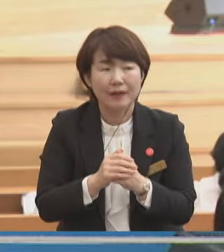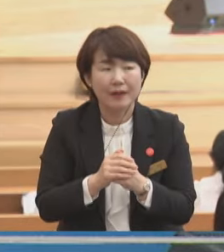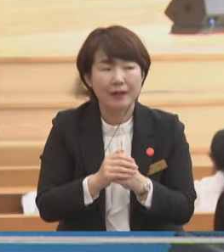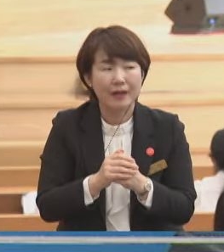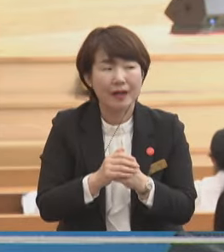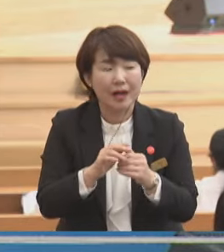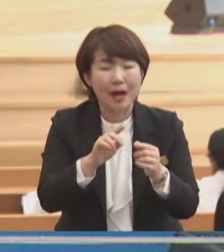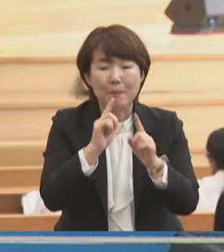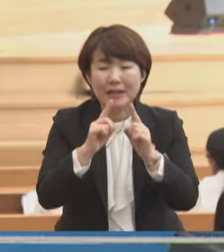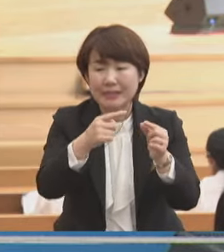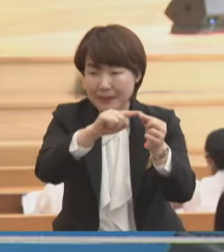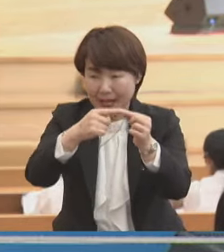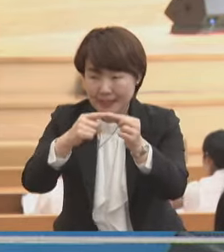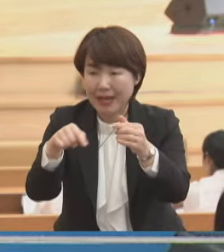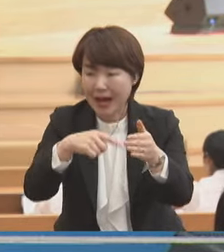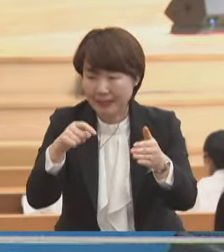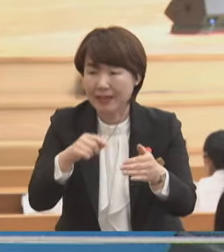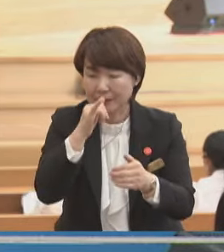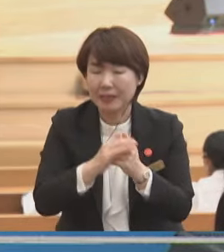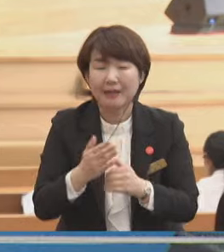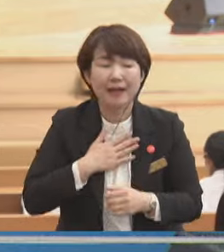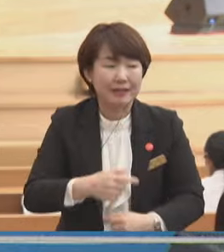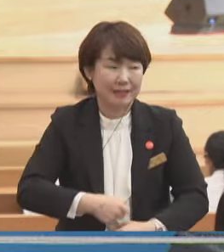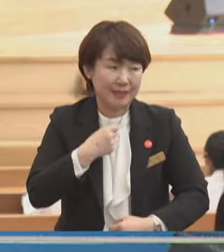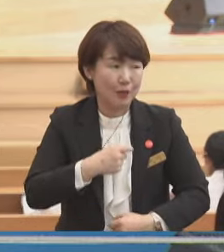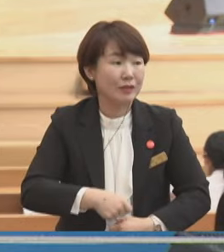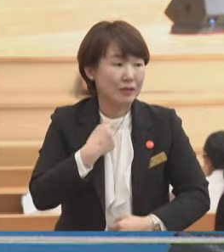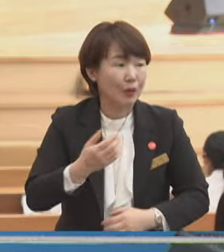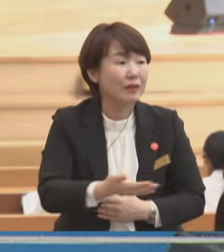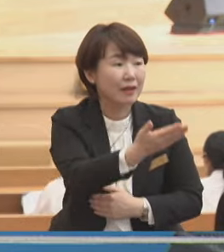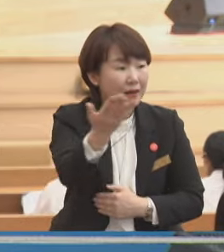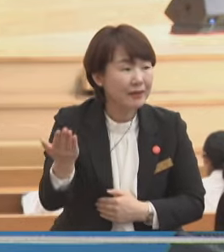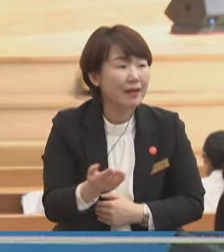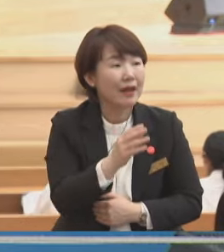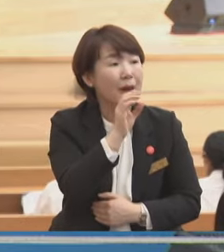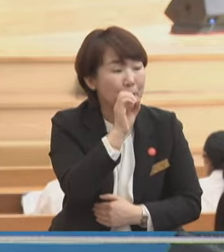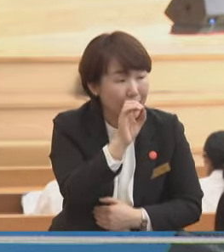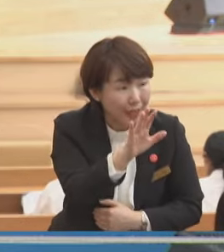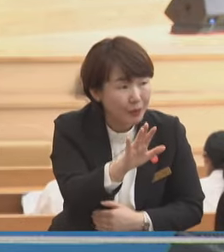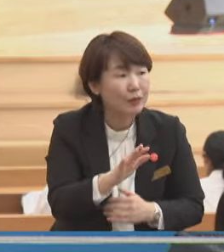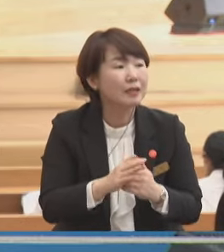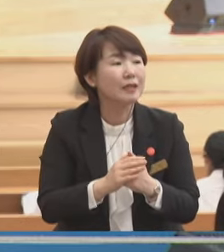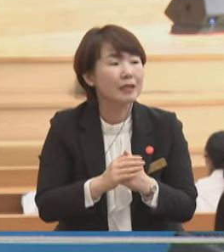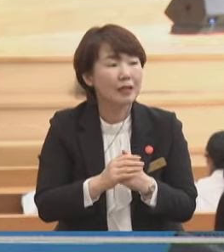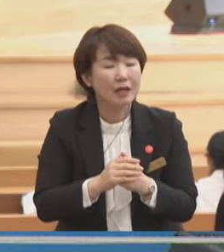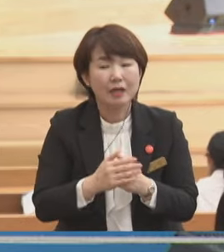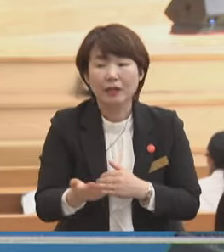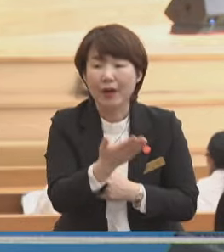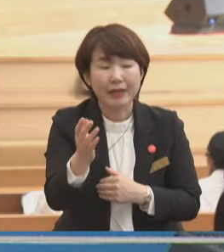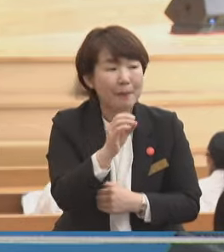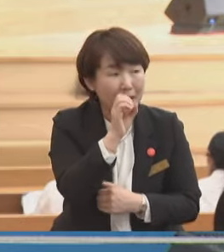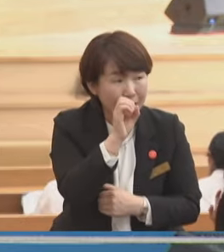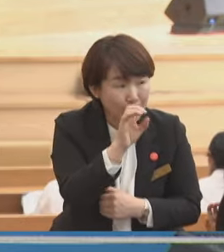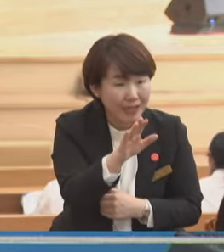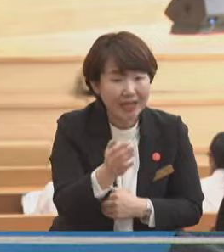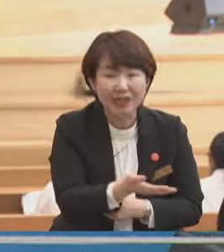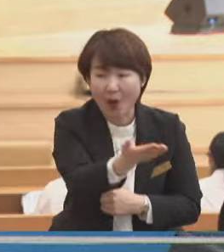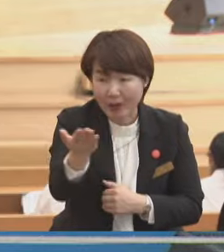속에 답이 나와요 내가 진실로 진실로 너희에게 이르노니라고 말하는 걸 봐서는